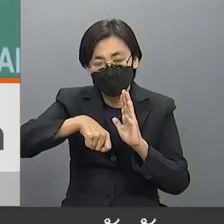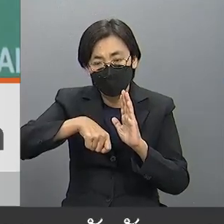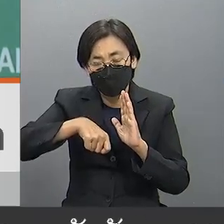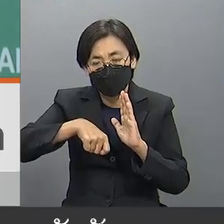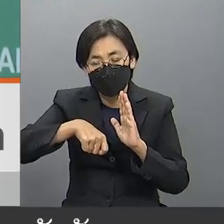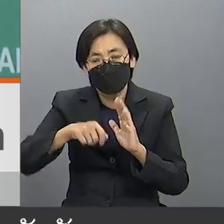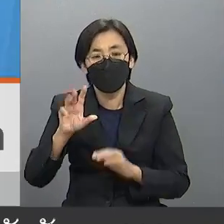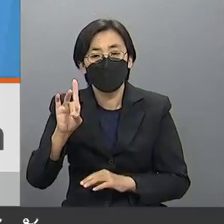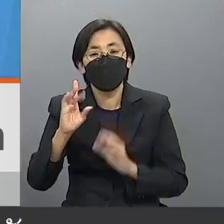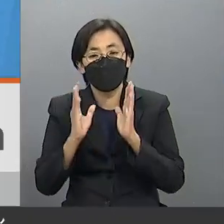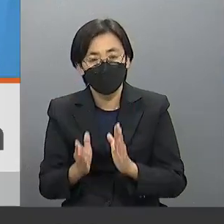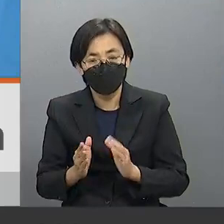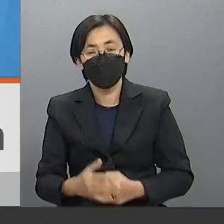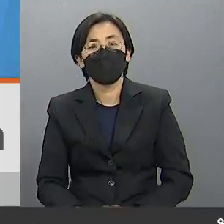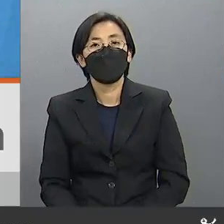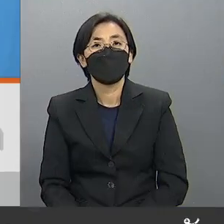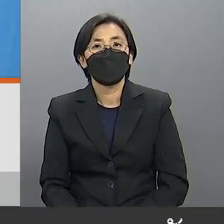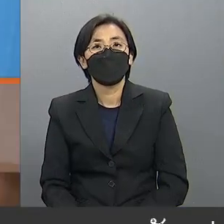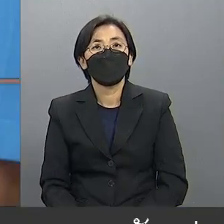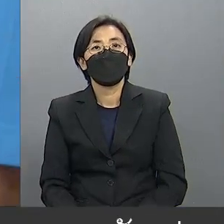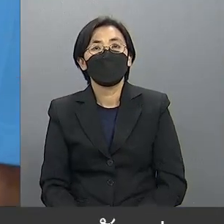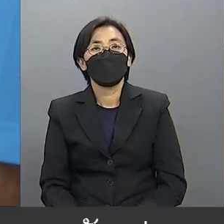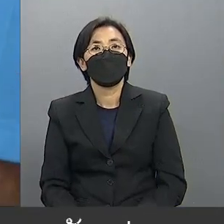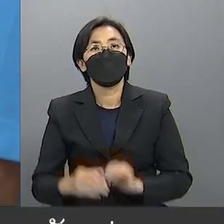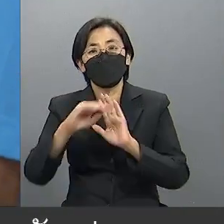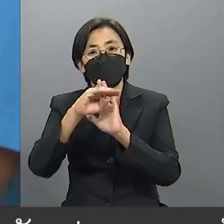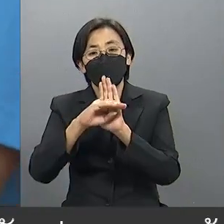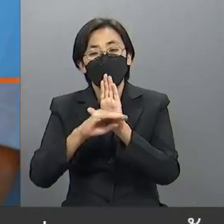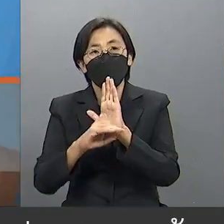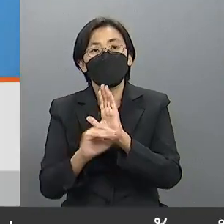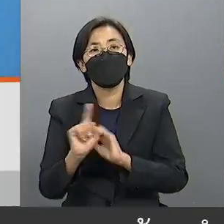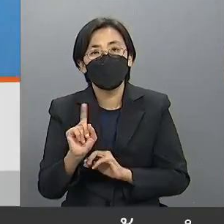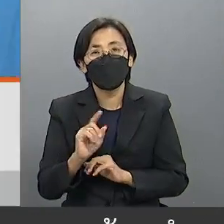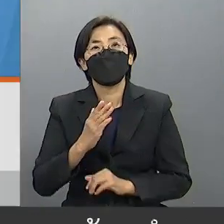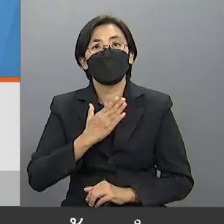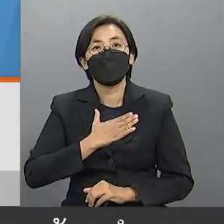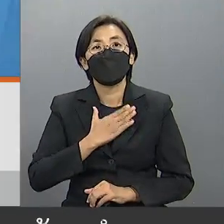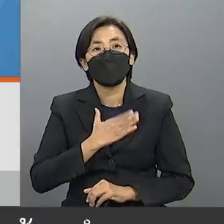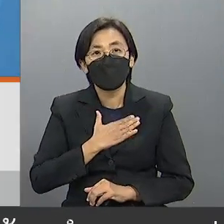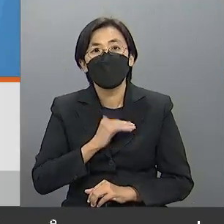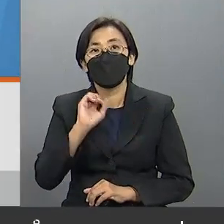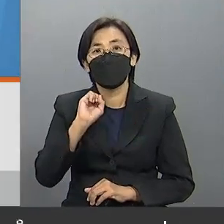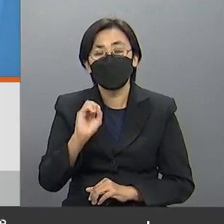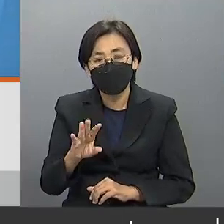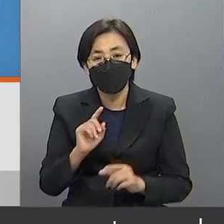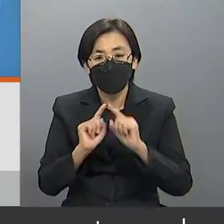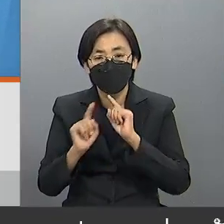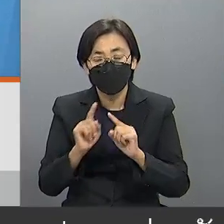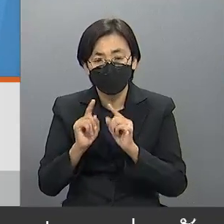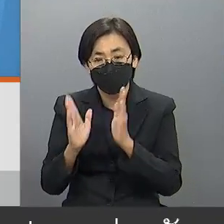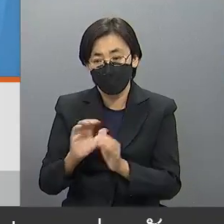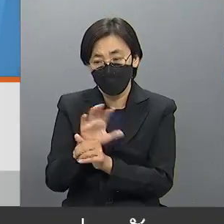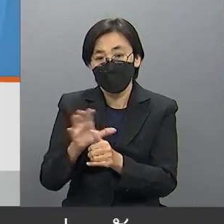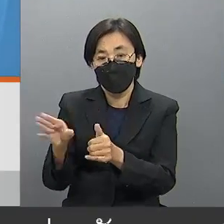น ขั้นตอนของพี่ก็คือพี่ก็จะขออนุญาตเขาอะคุยกับผู้ป่วยโดยตรงก ็ คือขอเ